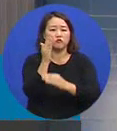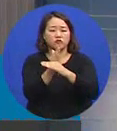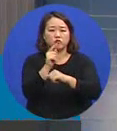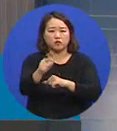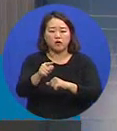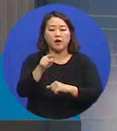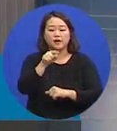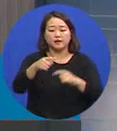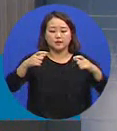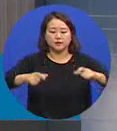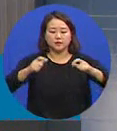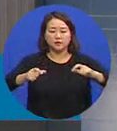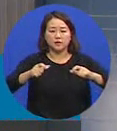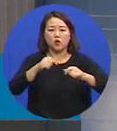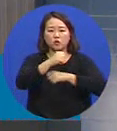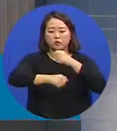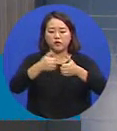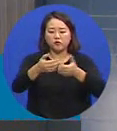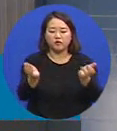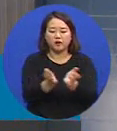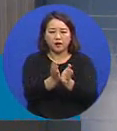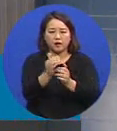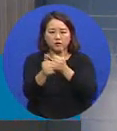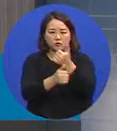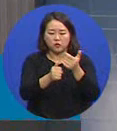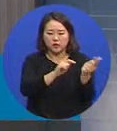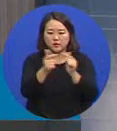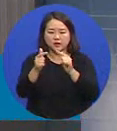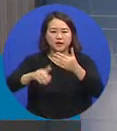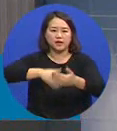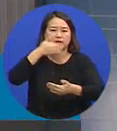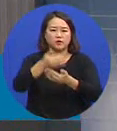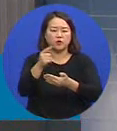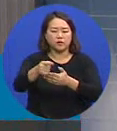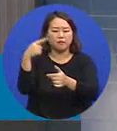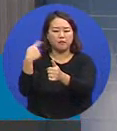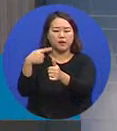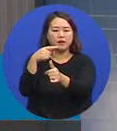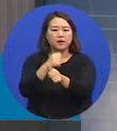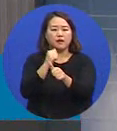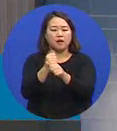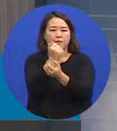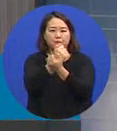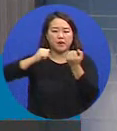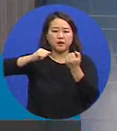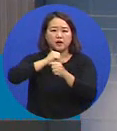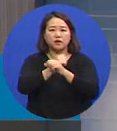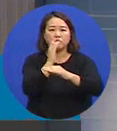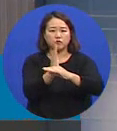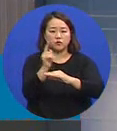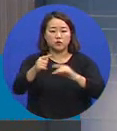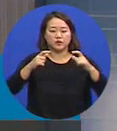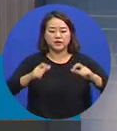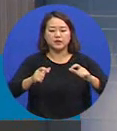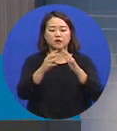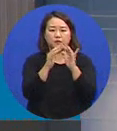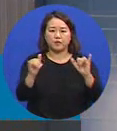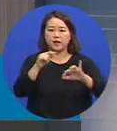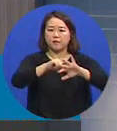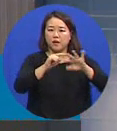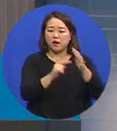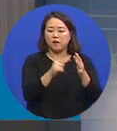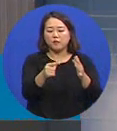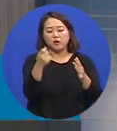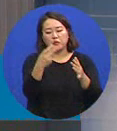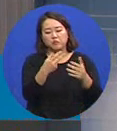이 의원의 복당 신청을 비난하며 반발하고 나섰습니다. 이용호 의원은 지역 민심과 거리가 있다며